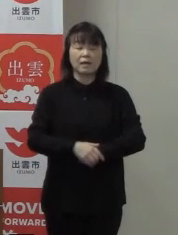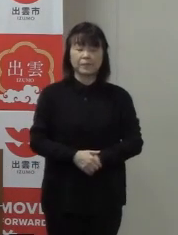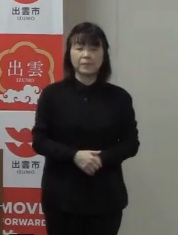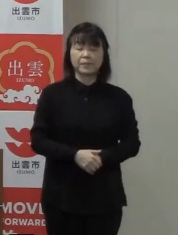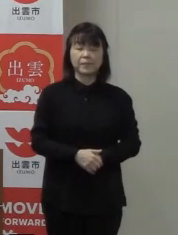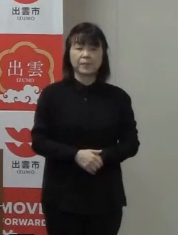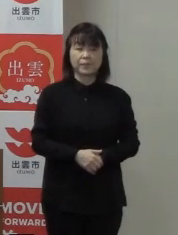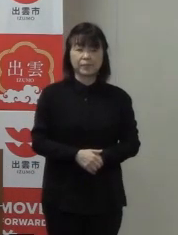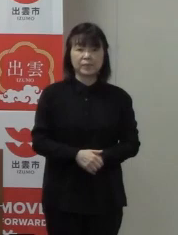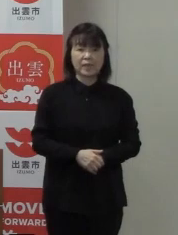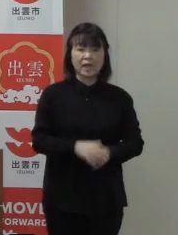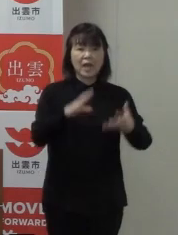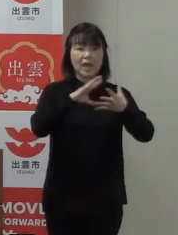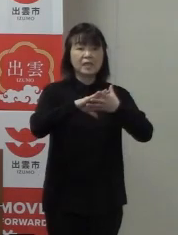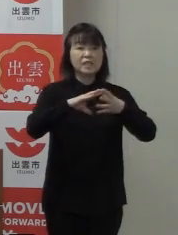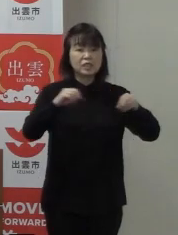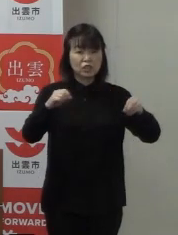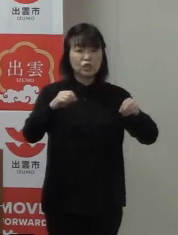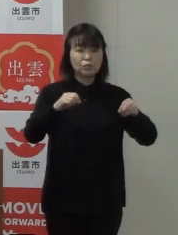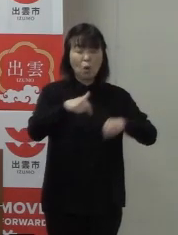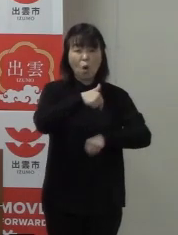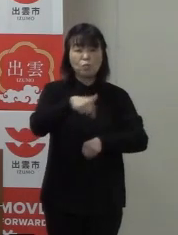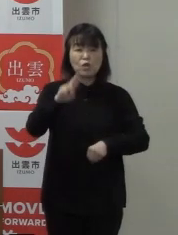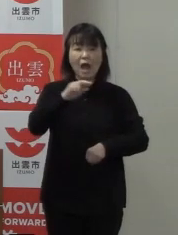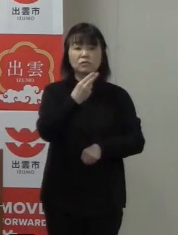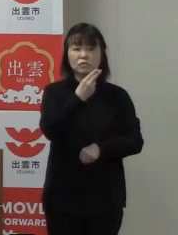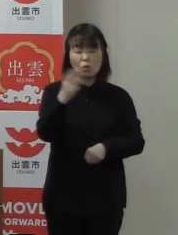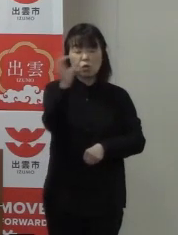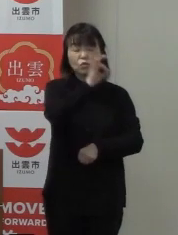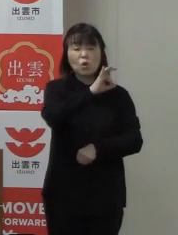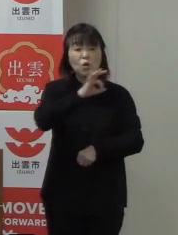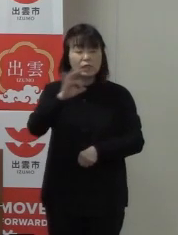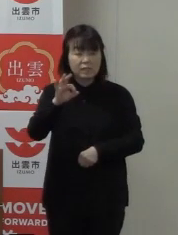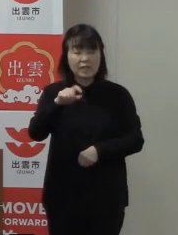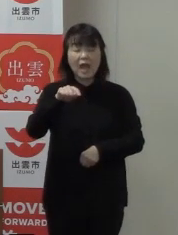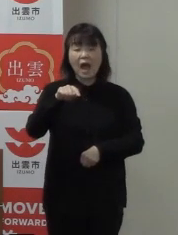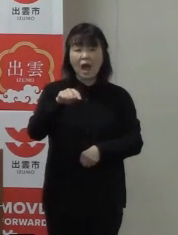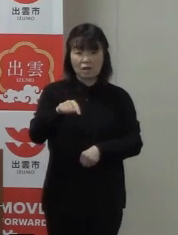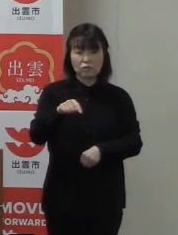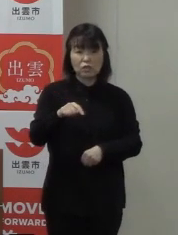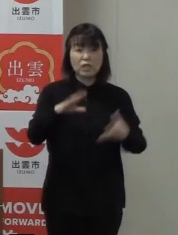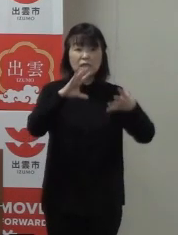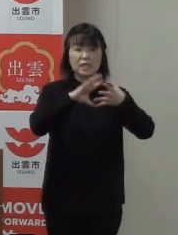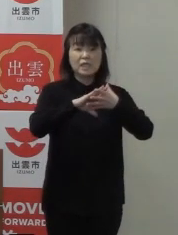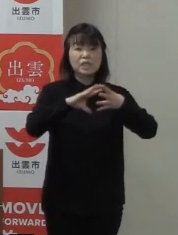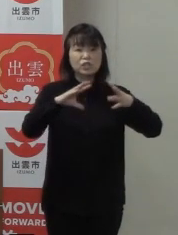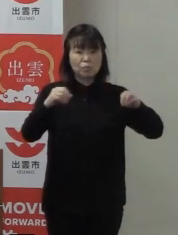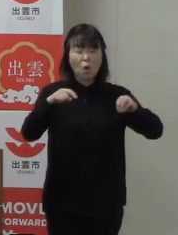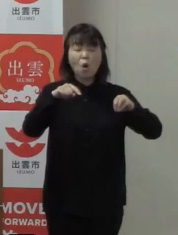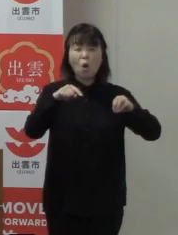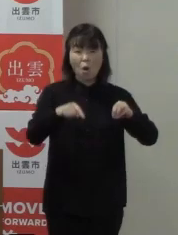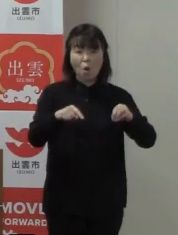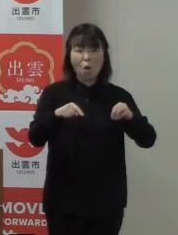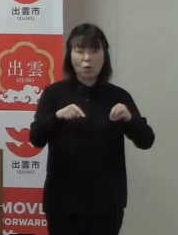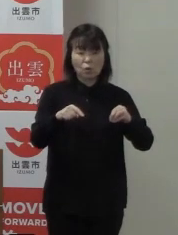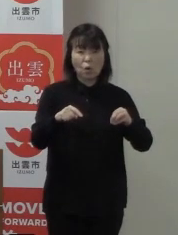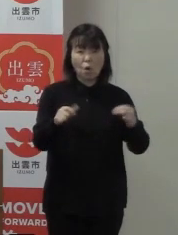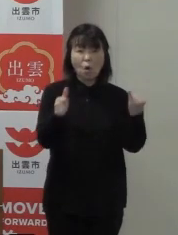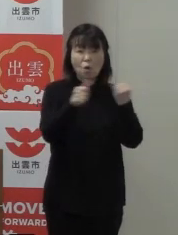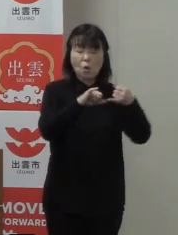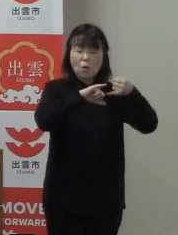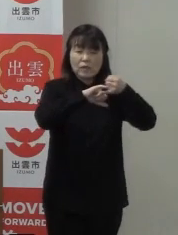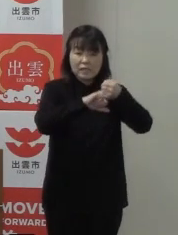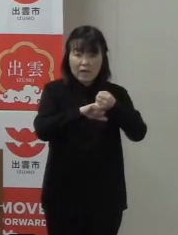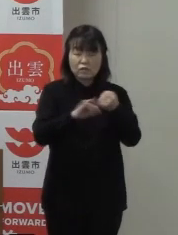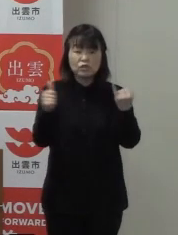して、出雲ブランドの商品にもなっております出雲初の、婚約結婚指輪専用ブランド